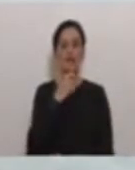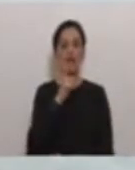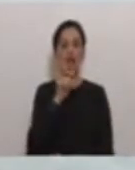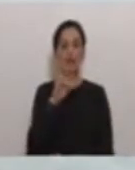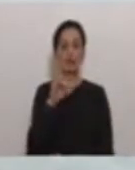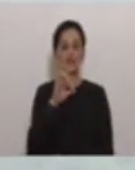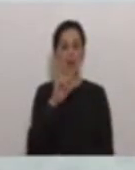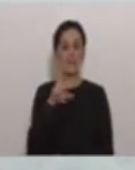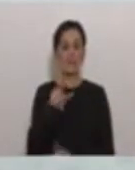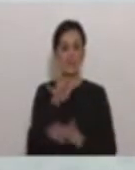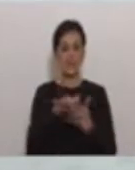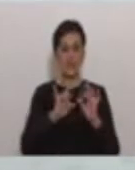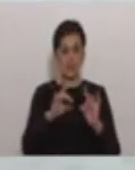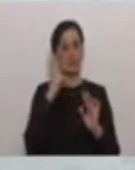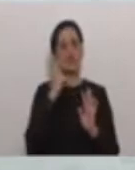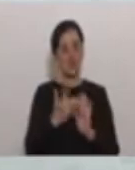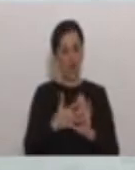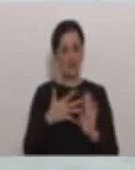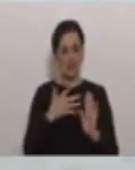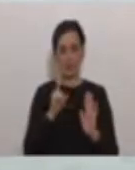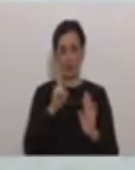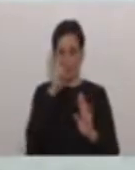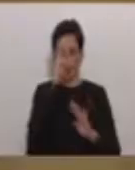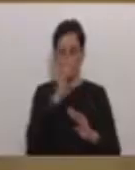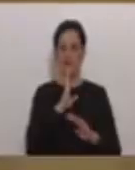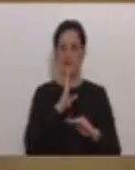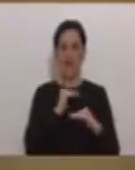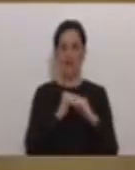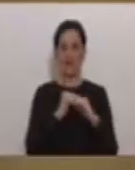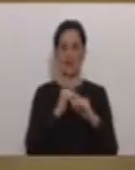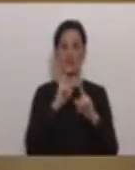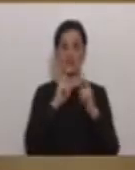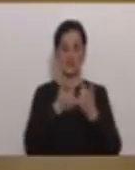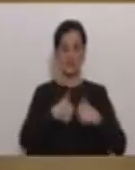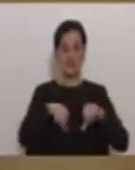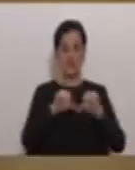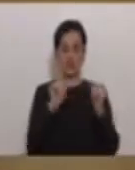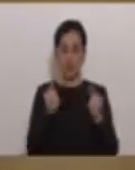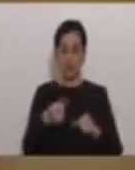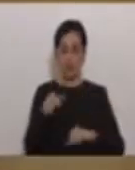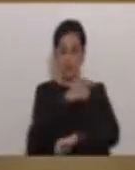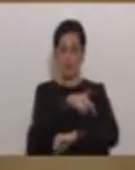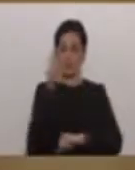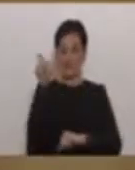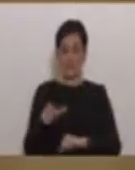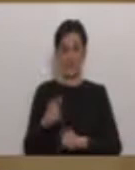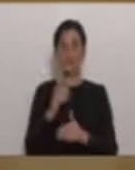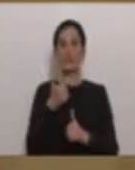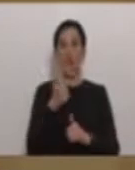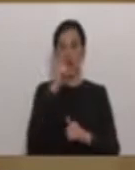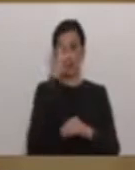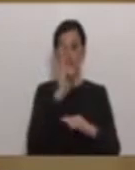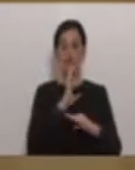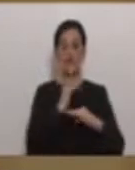განცხადებას. გასაგებია, რომ გენდერული საბჭოს ფორმალური წევრი ბრძანდებით, მაგრამ კარგი იქნება, რომ გენდერული